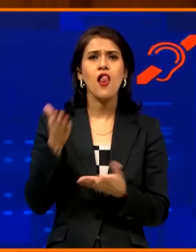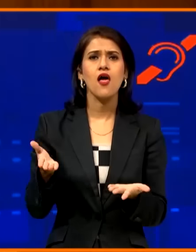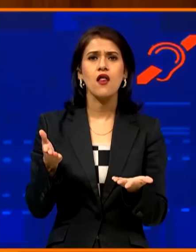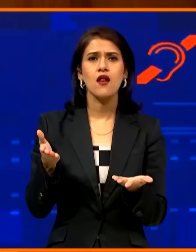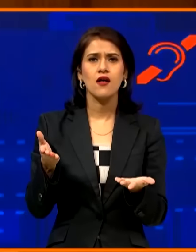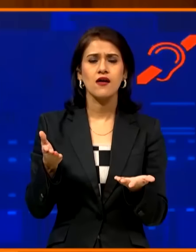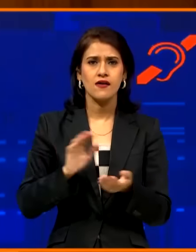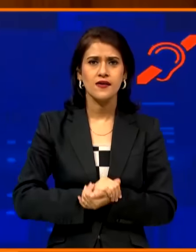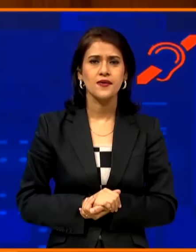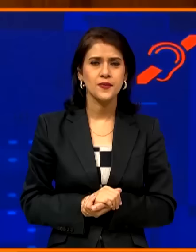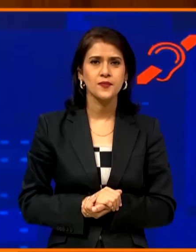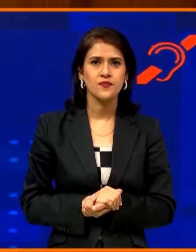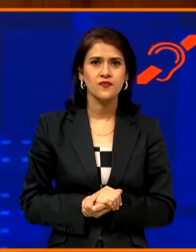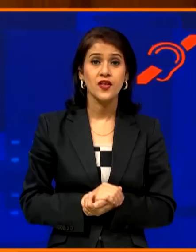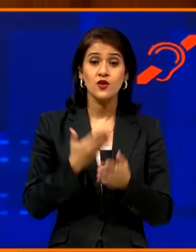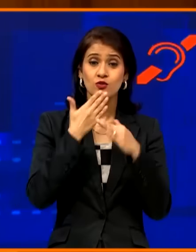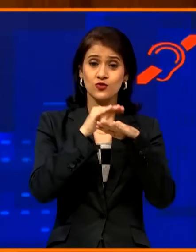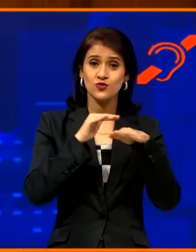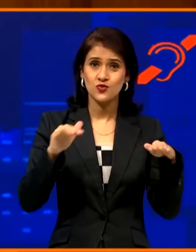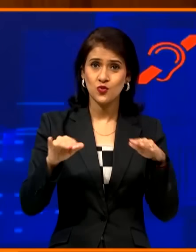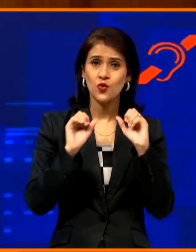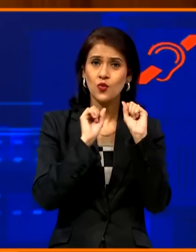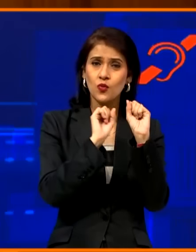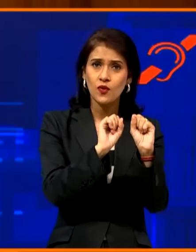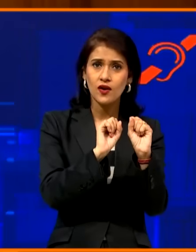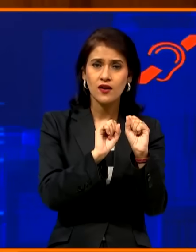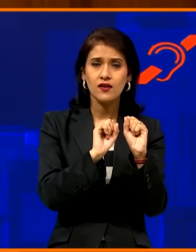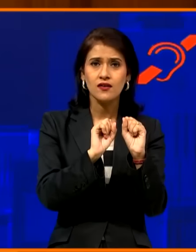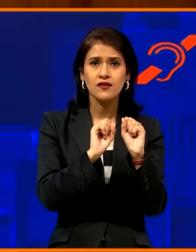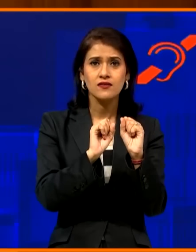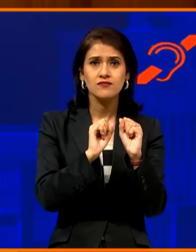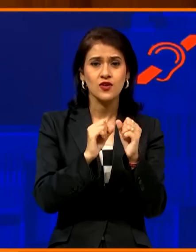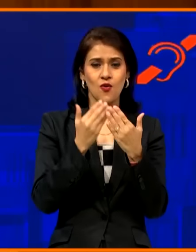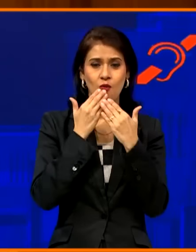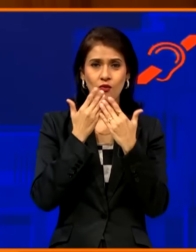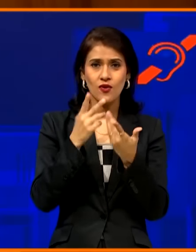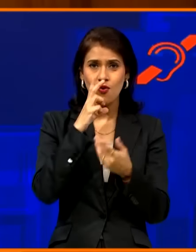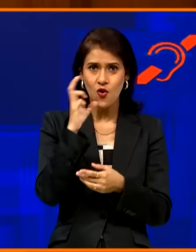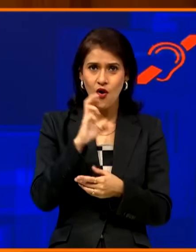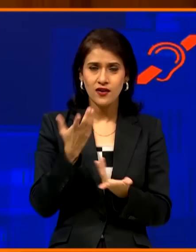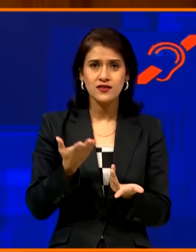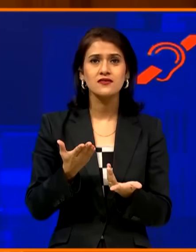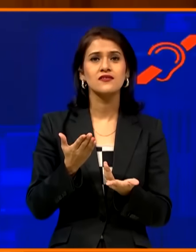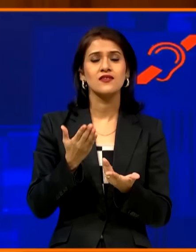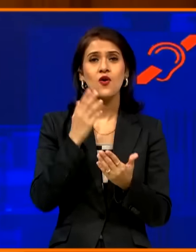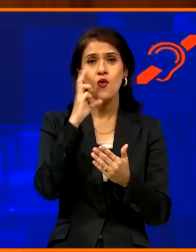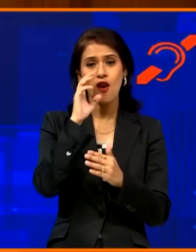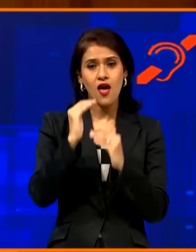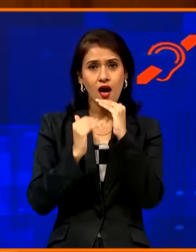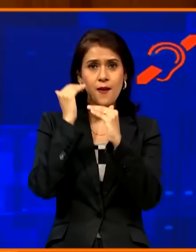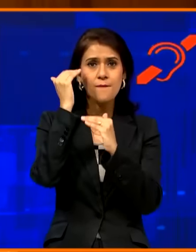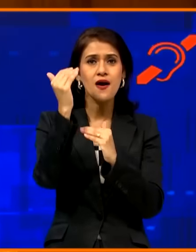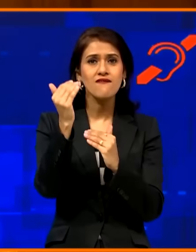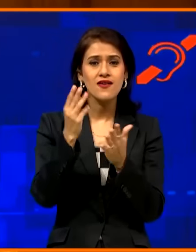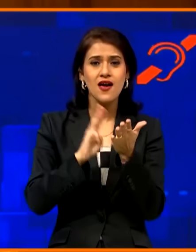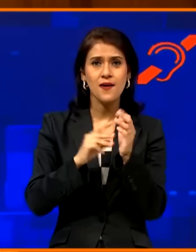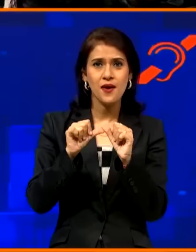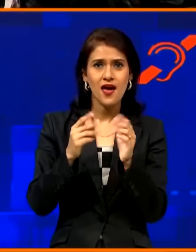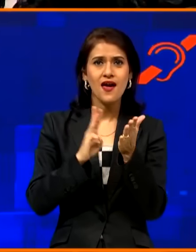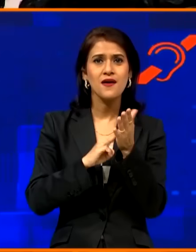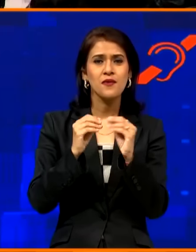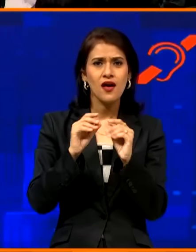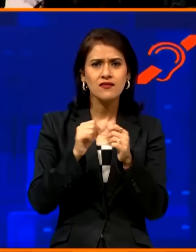है ऐसे में पढ़ने वाले बच्चे बच्चों को जो ग्रेजुएशन कर रहे या पोस्ट ग्रेजुएशन कर रहे